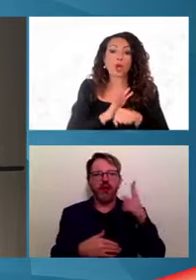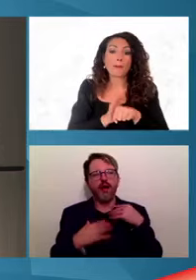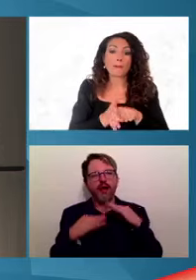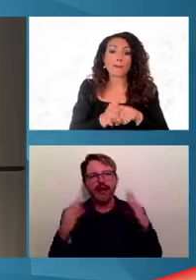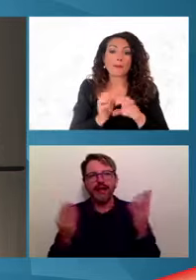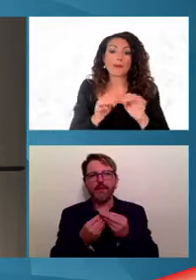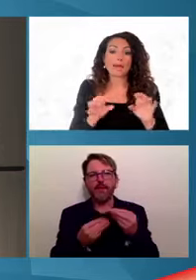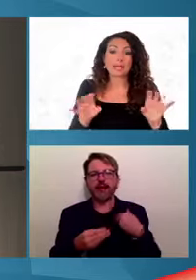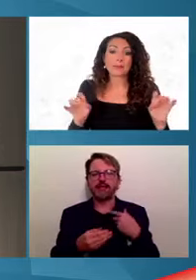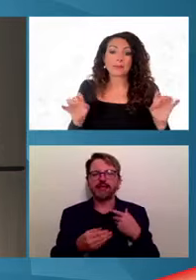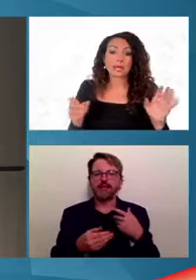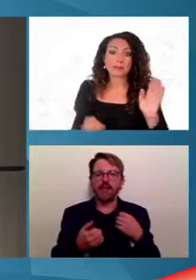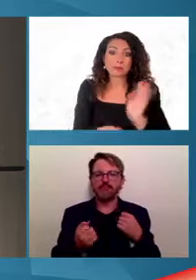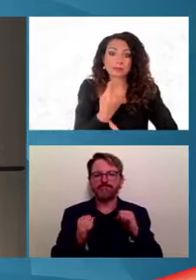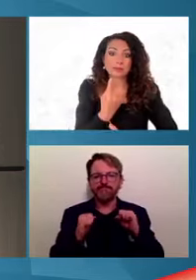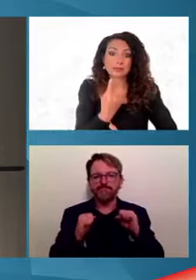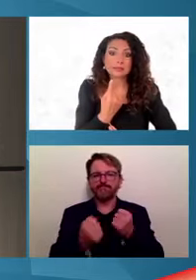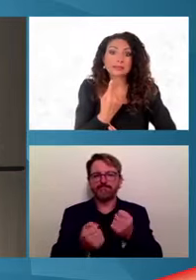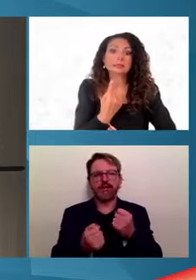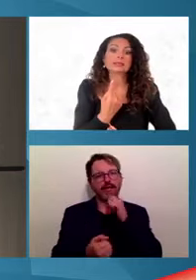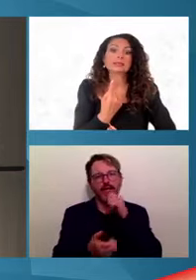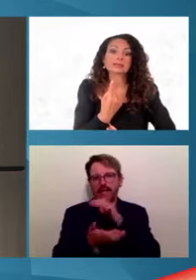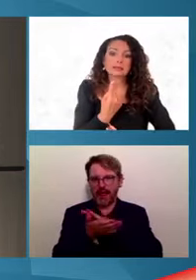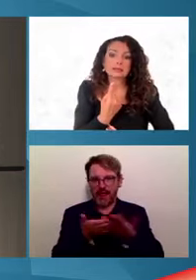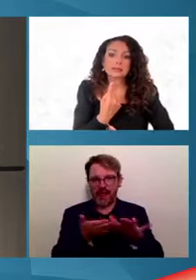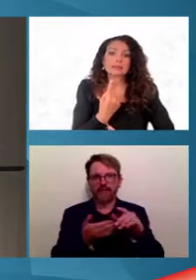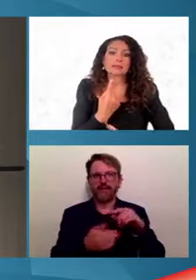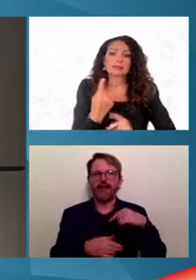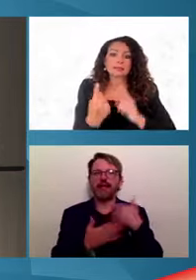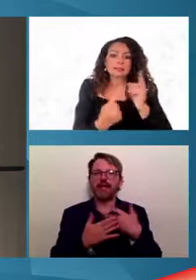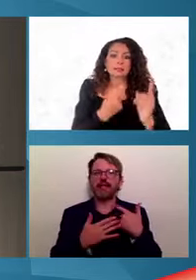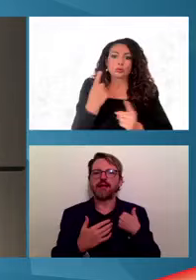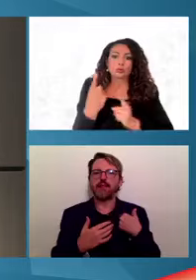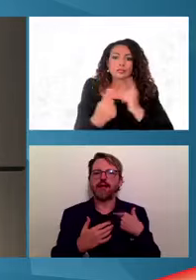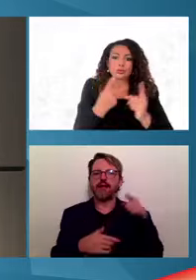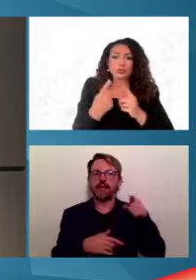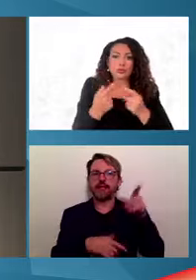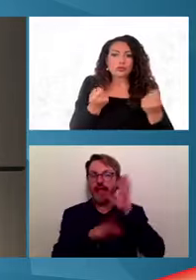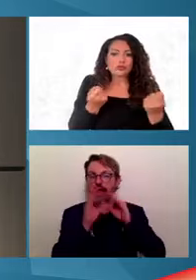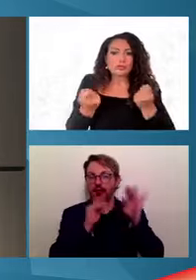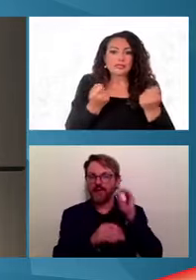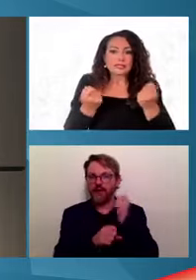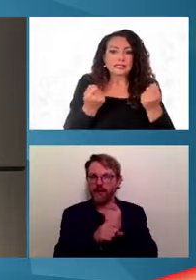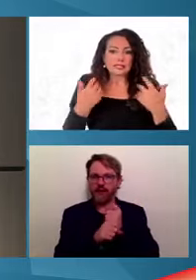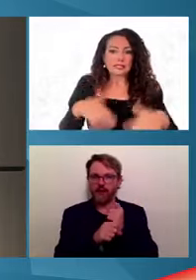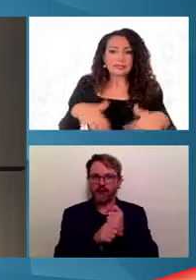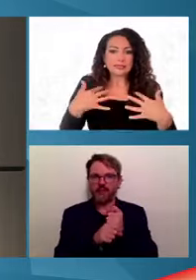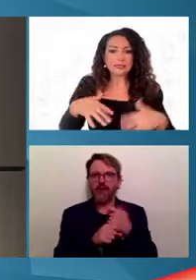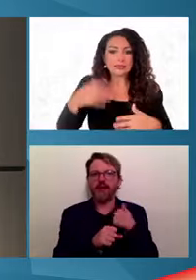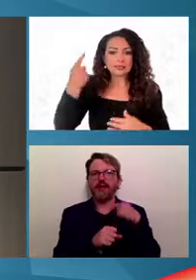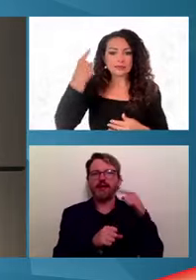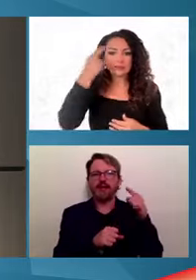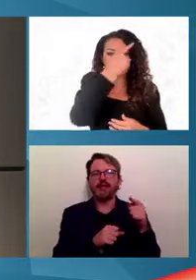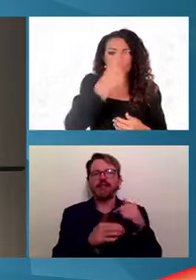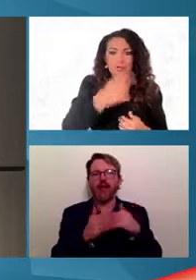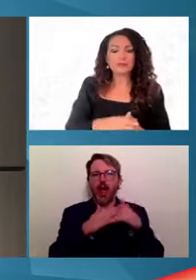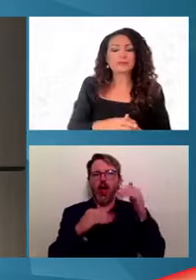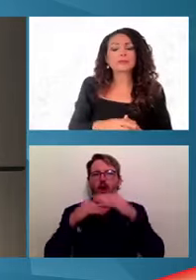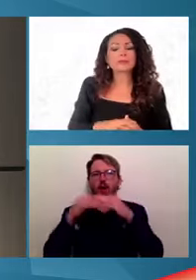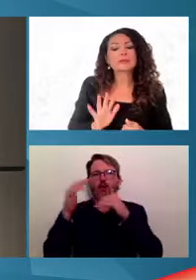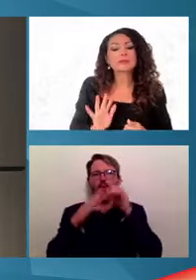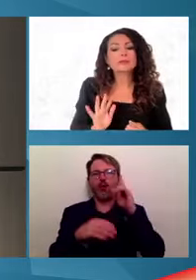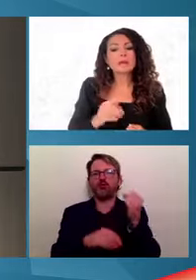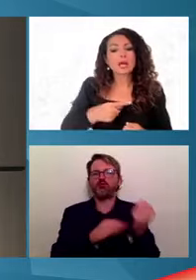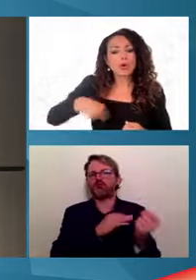einfach, aber es geht jetzt darum, dass wir uns rüsten, dass wir diese Erfahrung, die wir gemacht haben, dass wir auf diese aufbauen, gestärkt in die